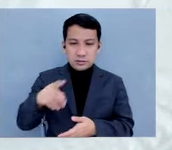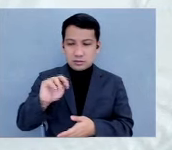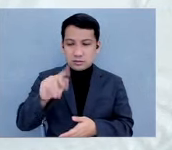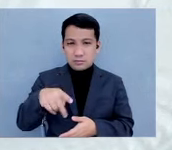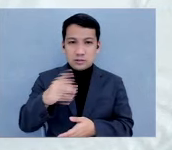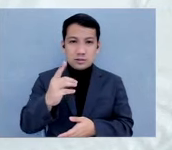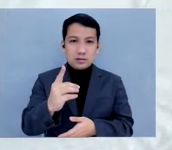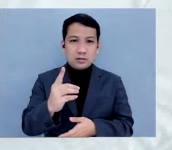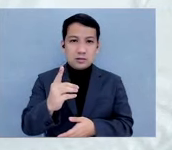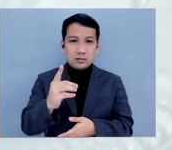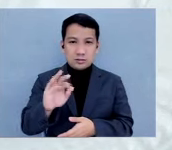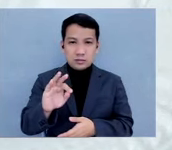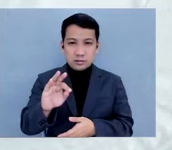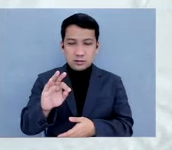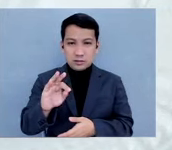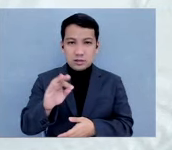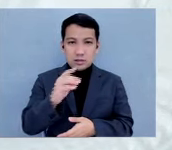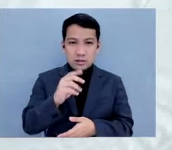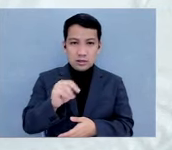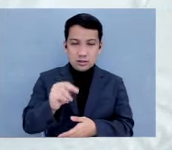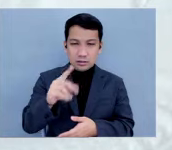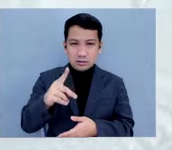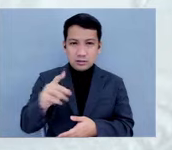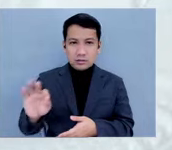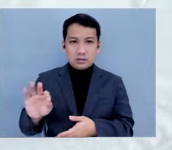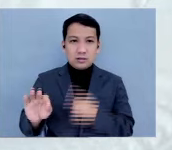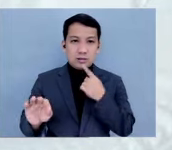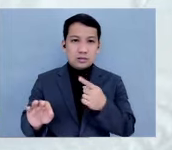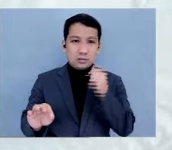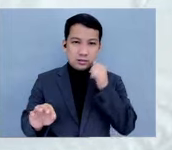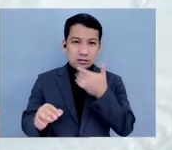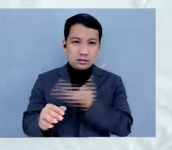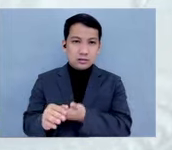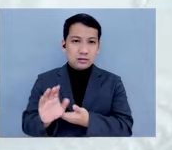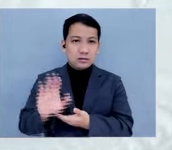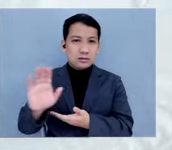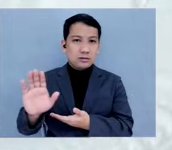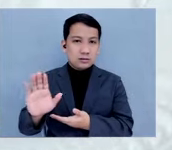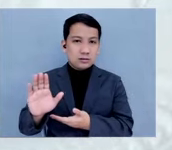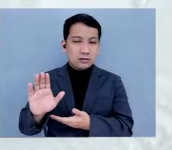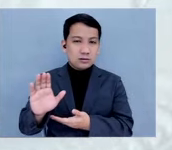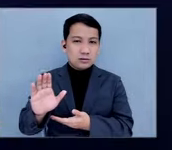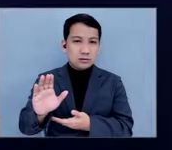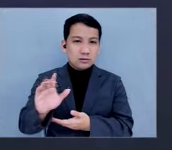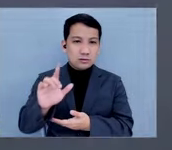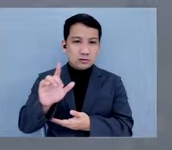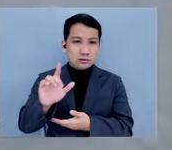PNDF. Kasama na rin ang appointed daughter of God na si Lorraine Badoy.